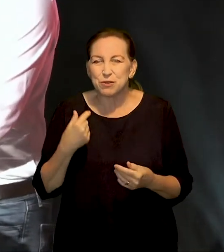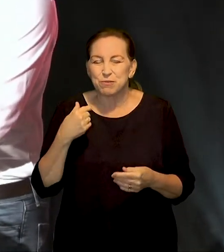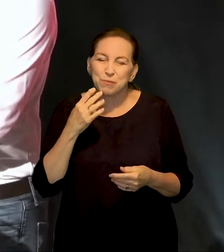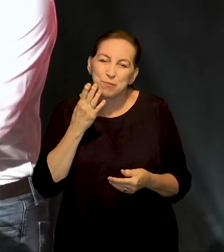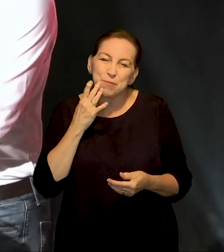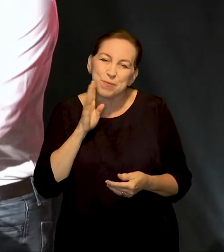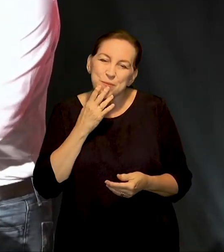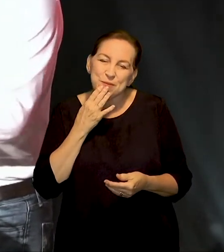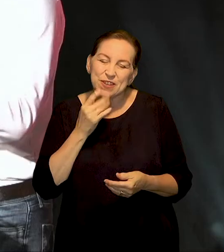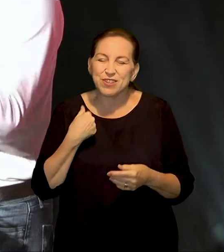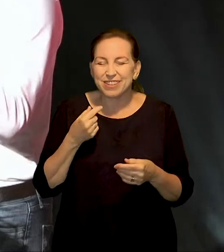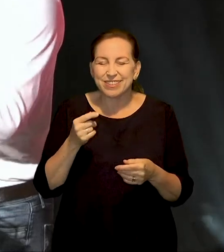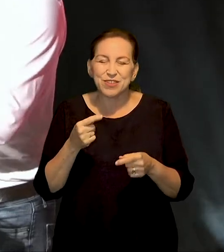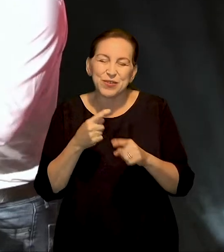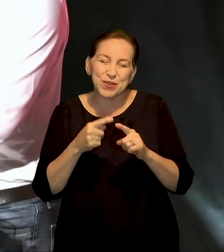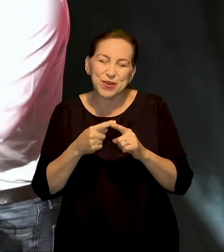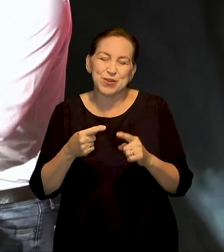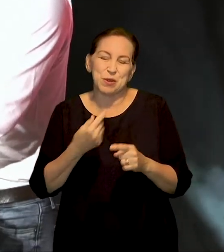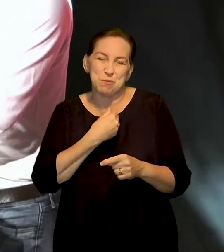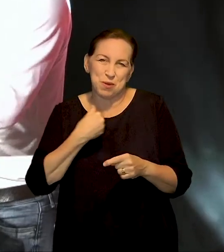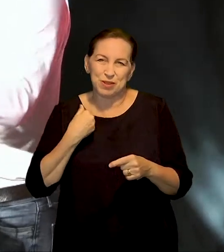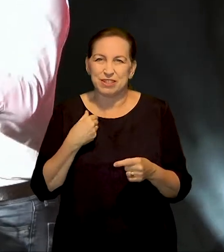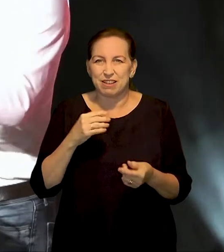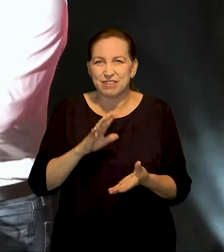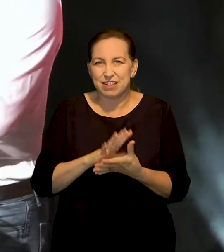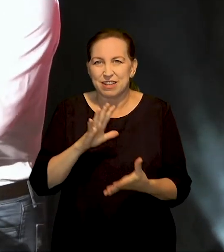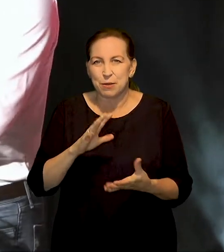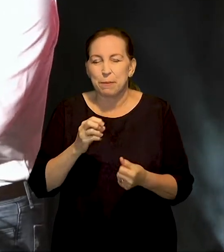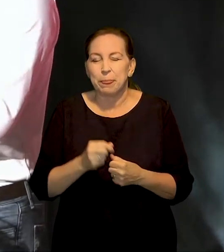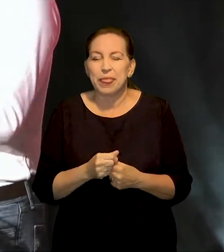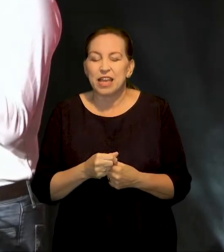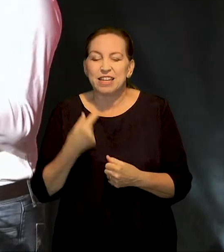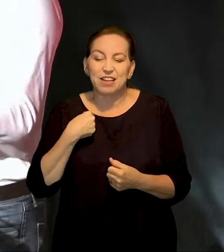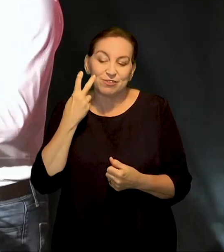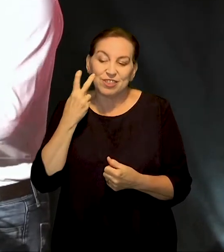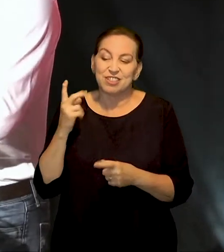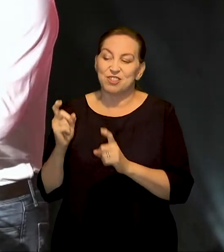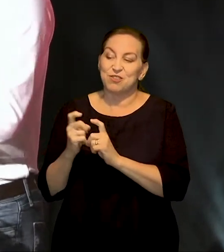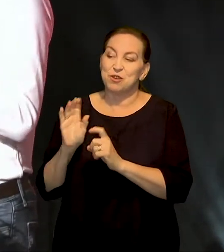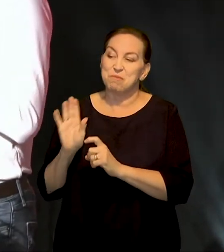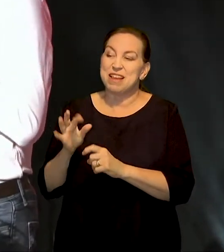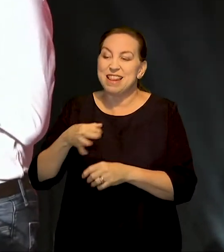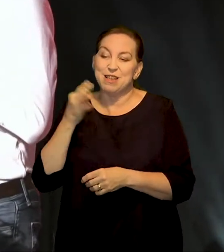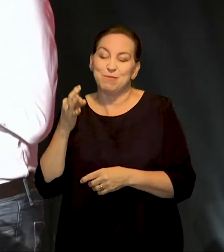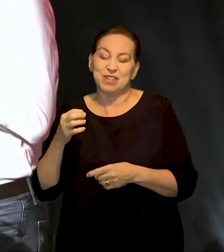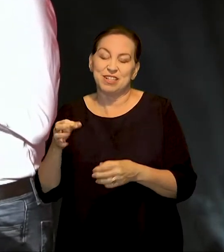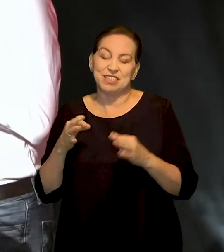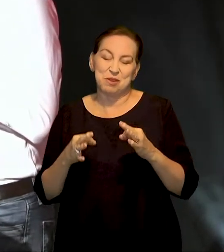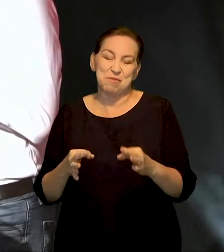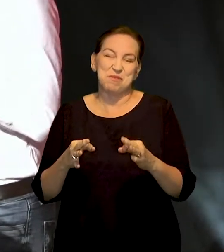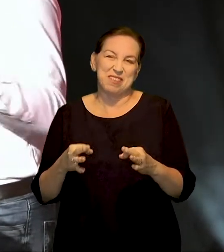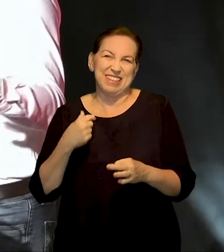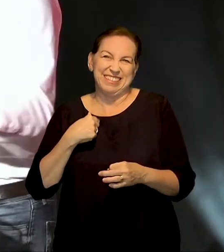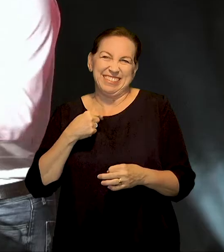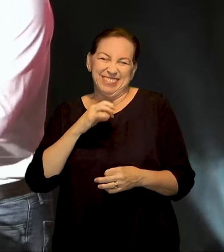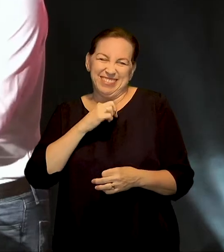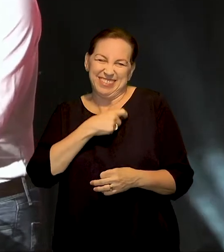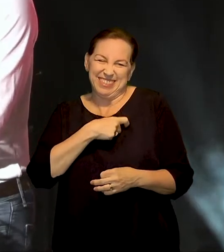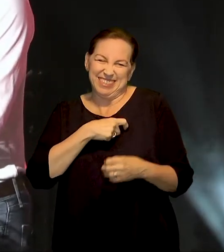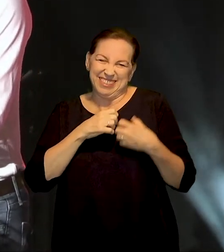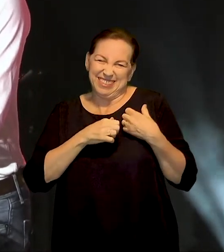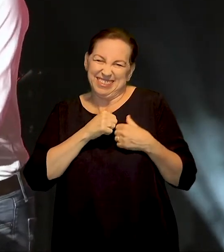winnic. Jaki gospodarz, jaki szef firmy zatrudnia ludzi na jedną godzinę i płaci im całą